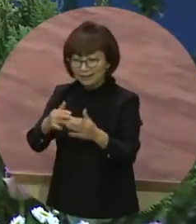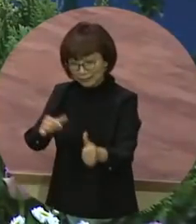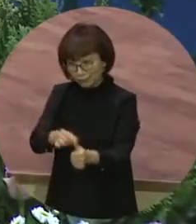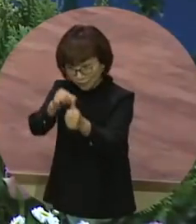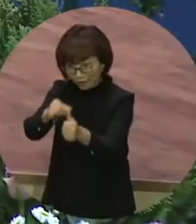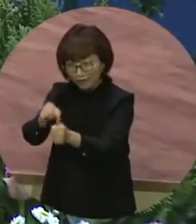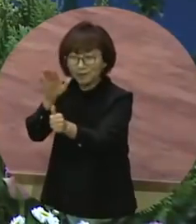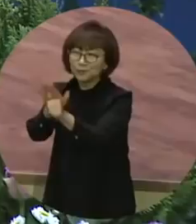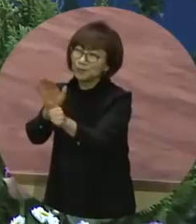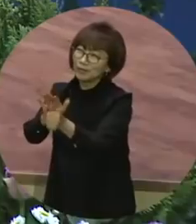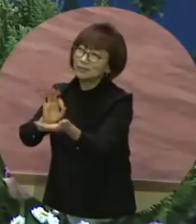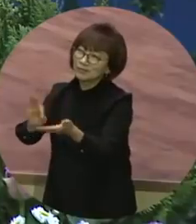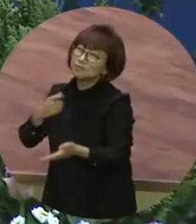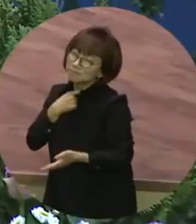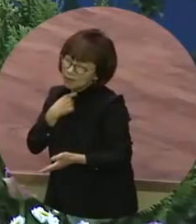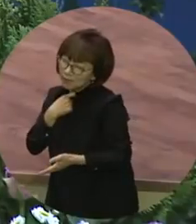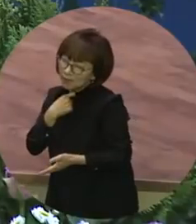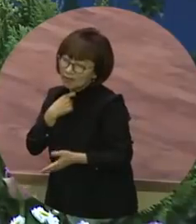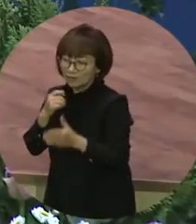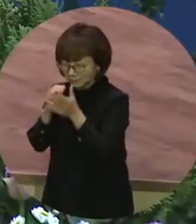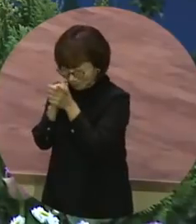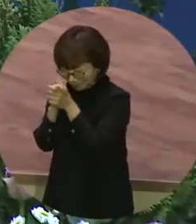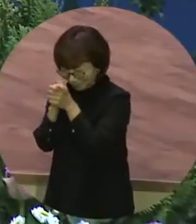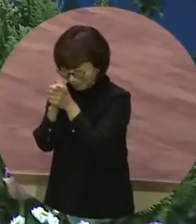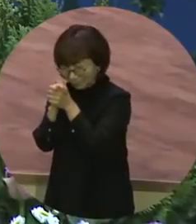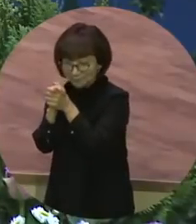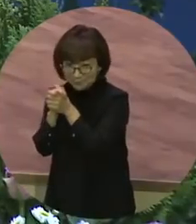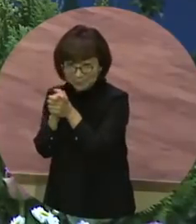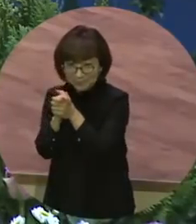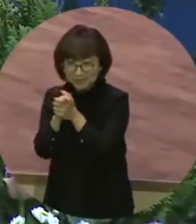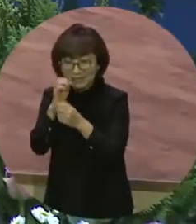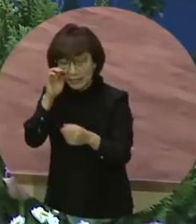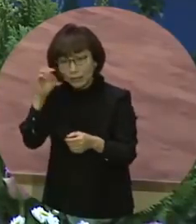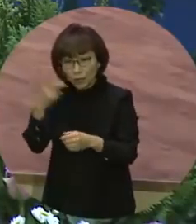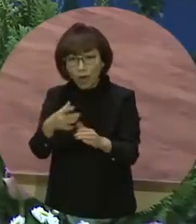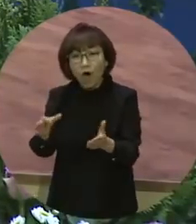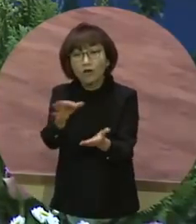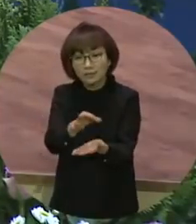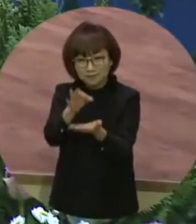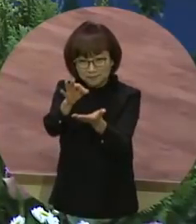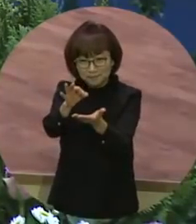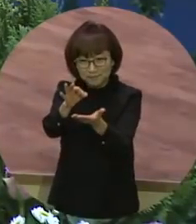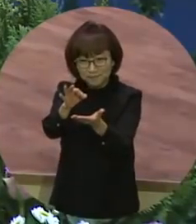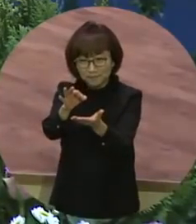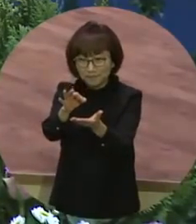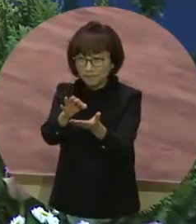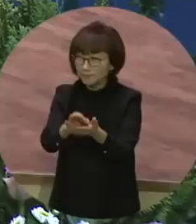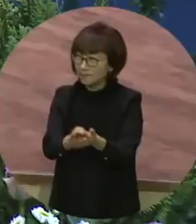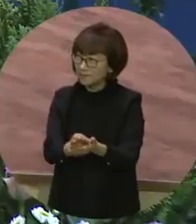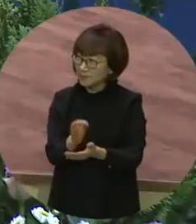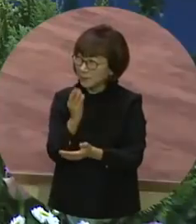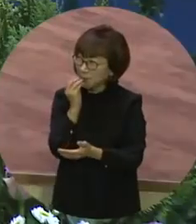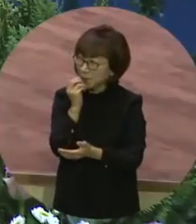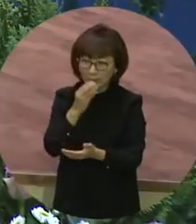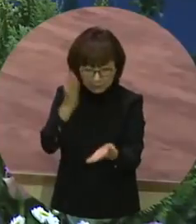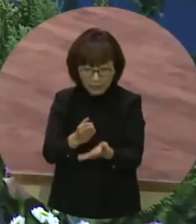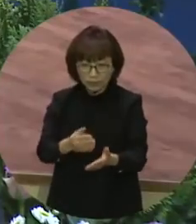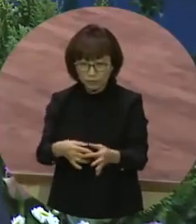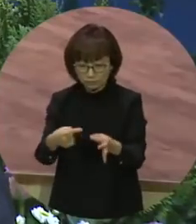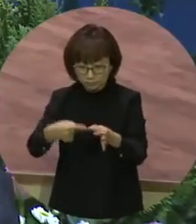어렵더라도 하나님 앞에 딱 정확하게 하나님이 그 믿음 보시고. 아멘.